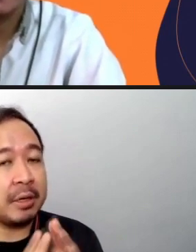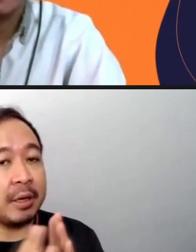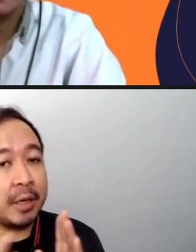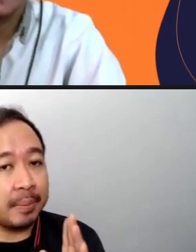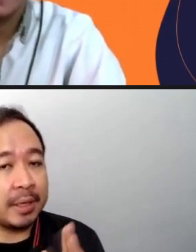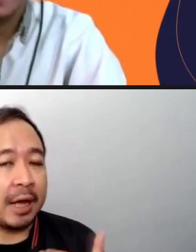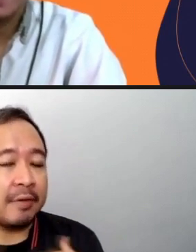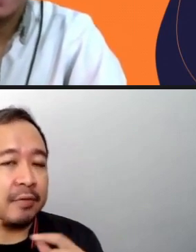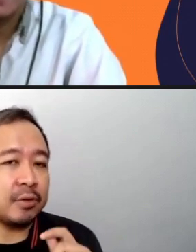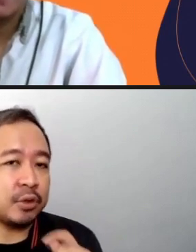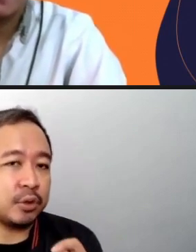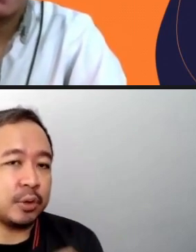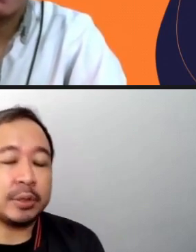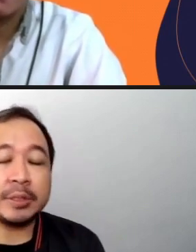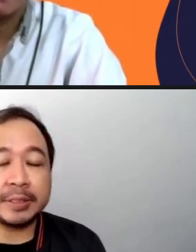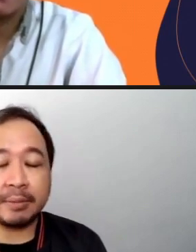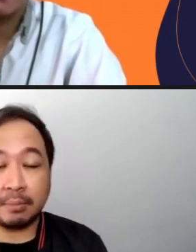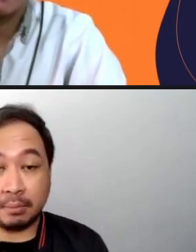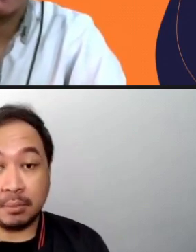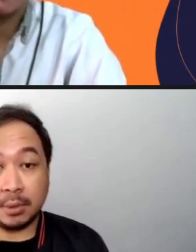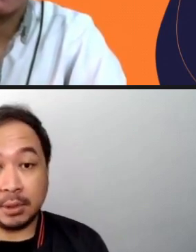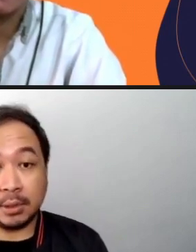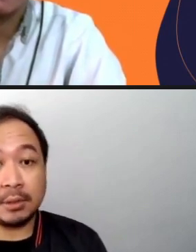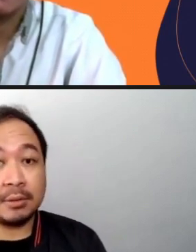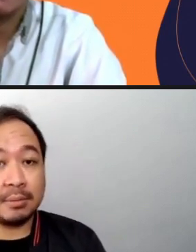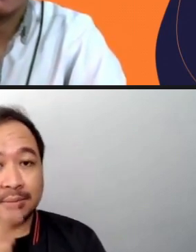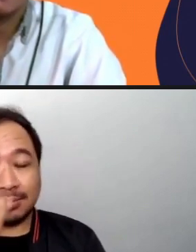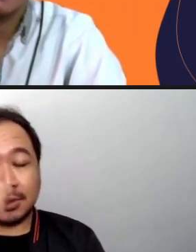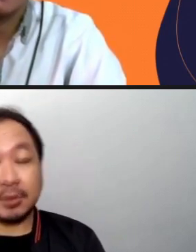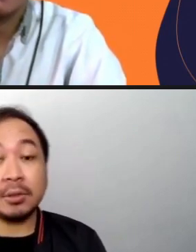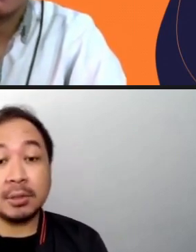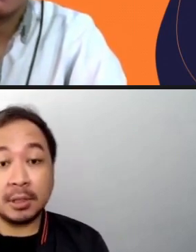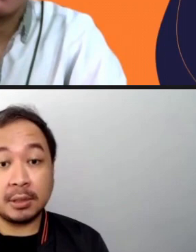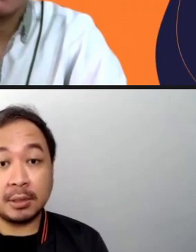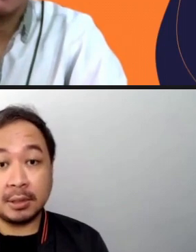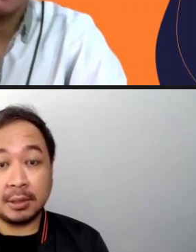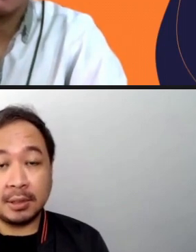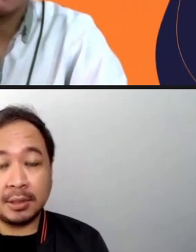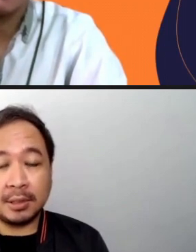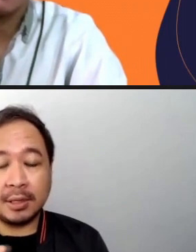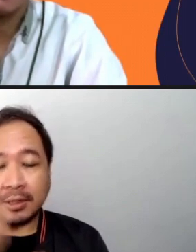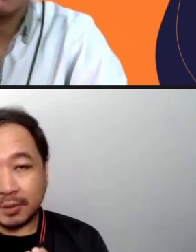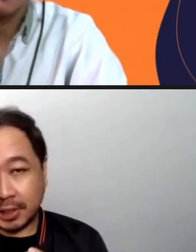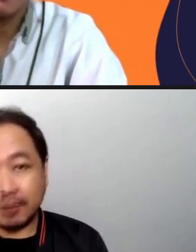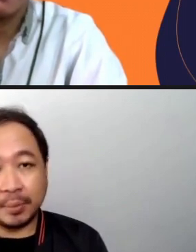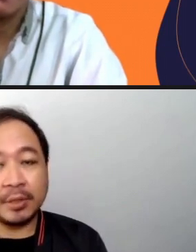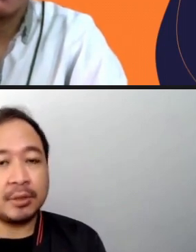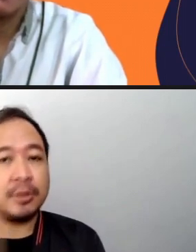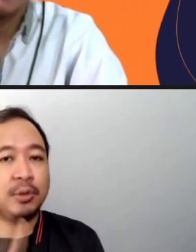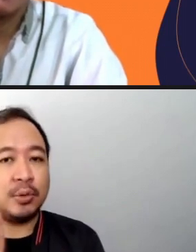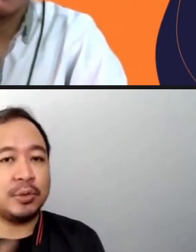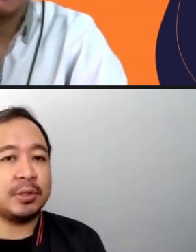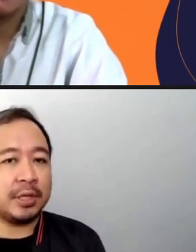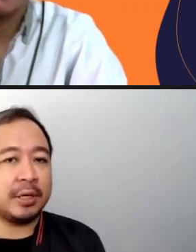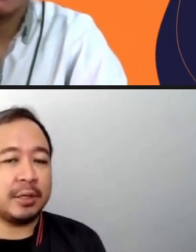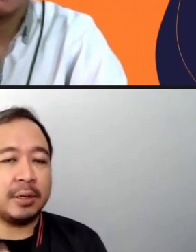so ganun po yung ginagawa ko available po kasi yung materials na kailangan natin gamitin so maganda